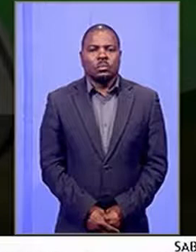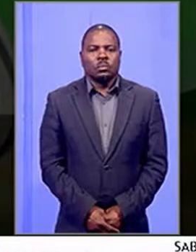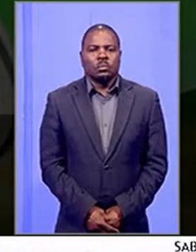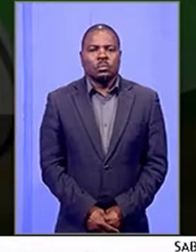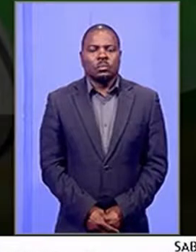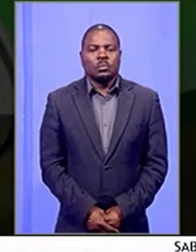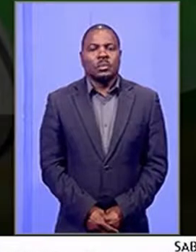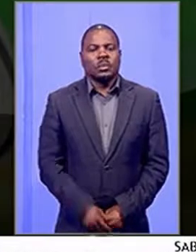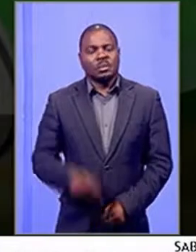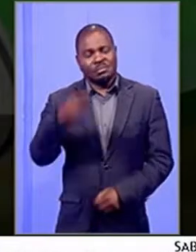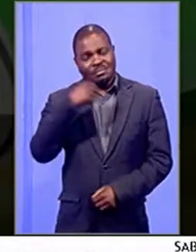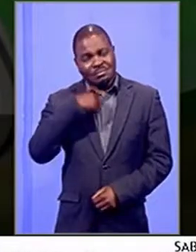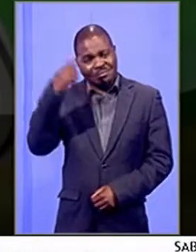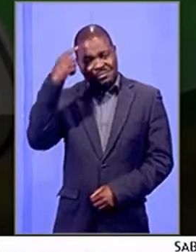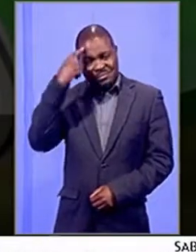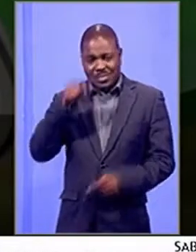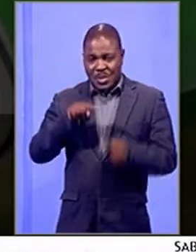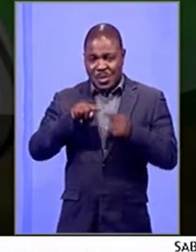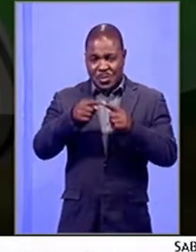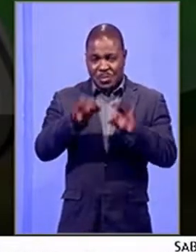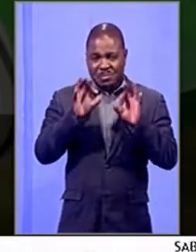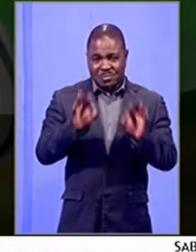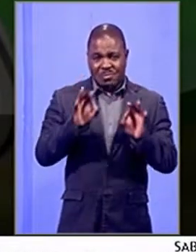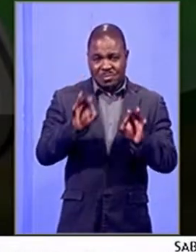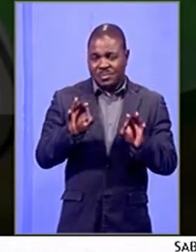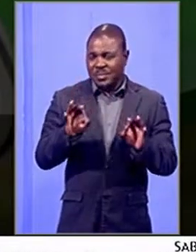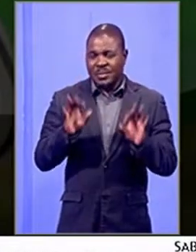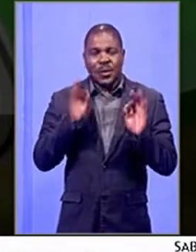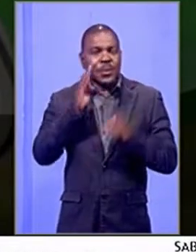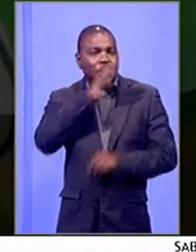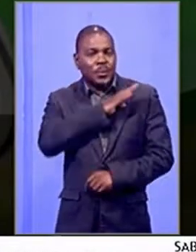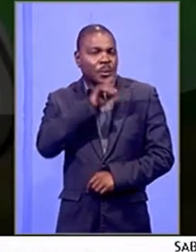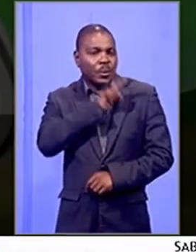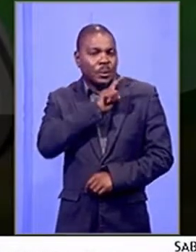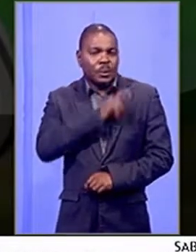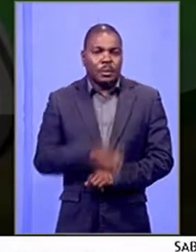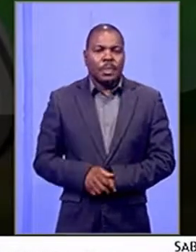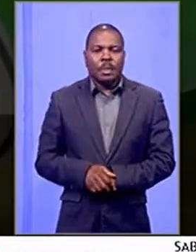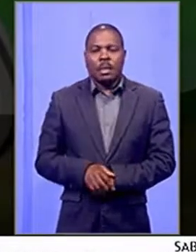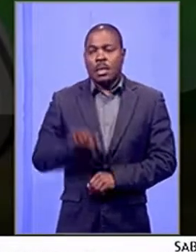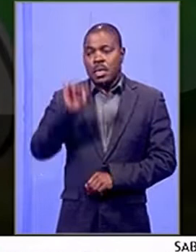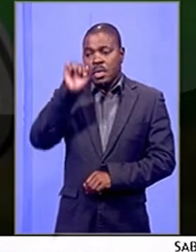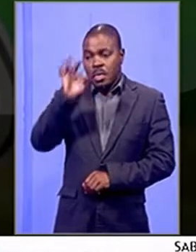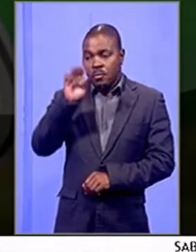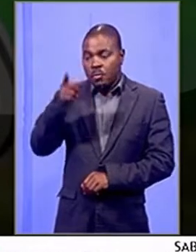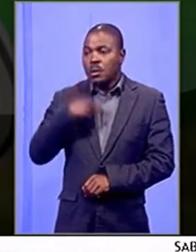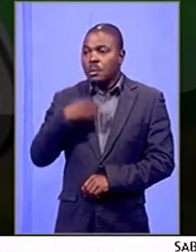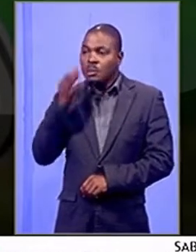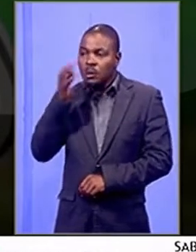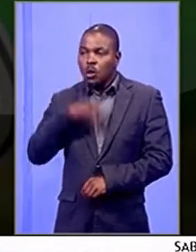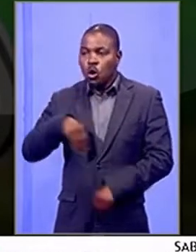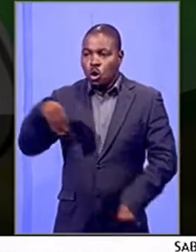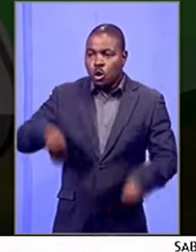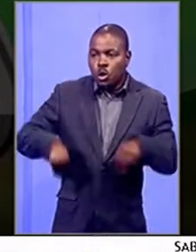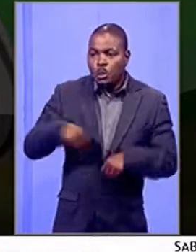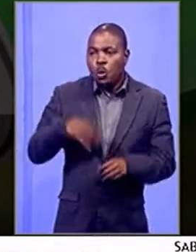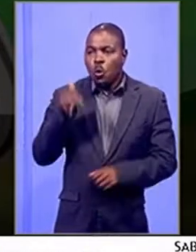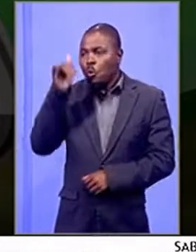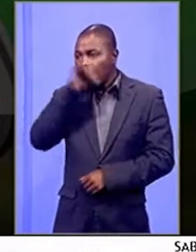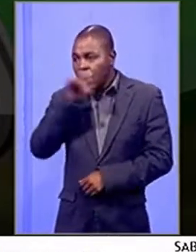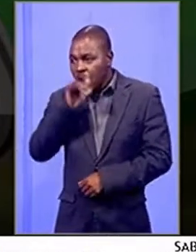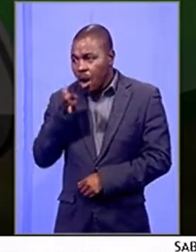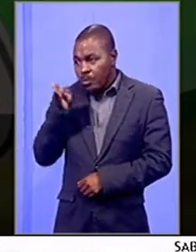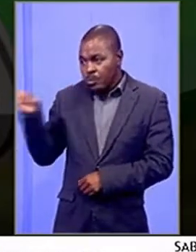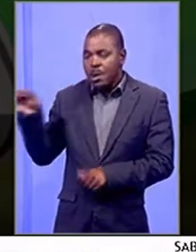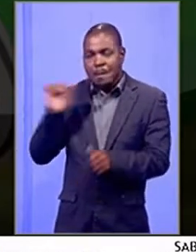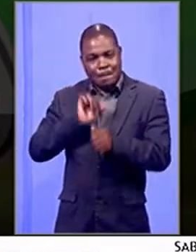A ke bone bana le ntlha e ntle kgatlhanong le sena hobane ha o latofatswa ka bobodu kapa bosenyi o tla tlameha go hlatswa